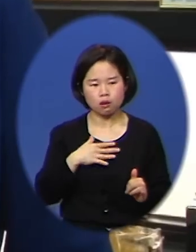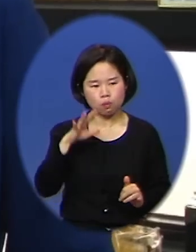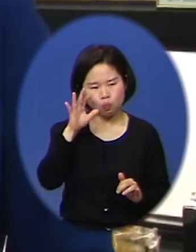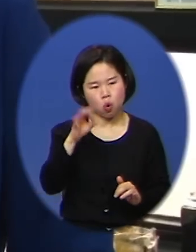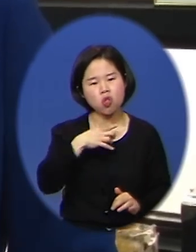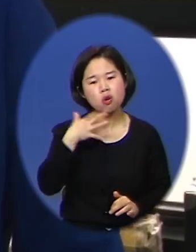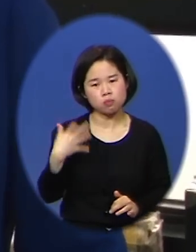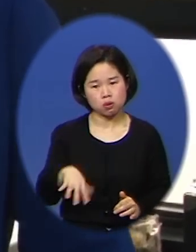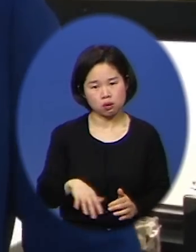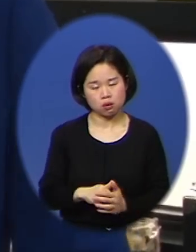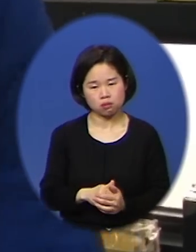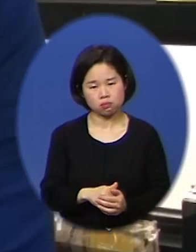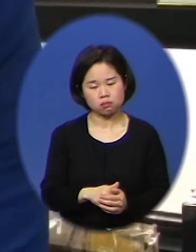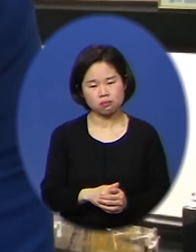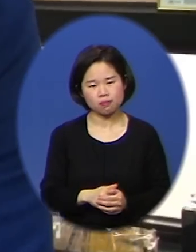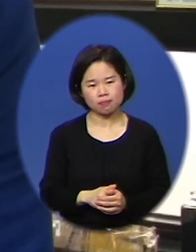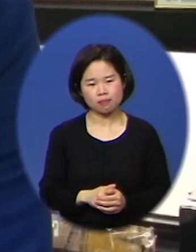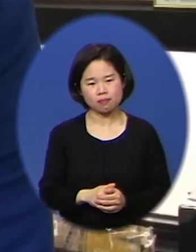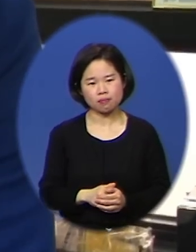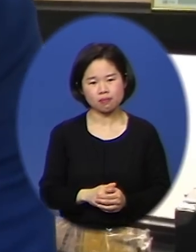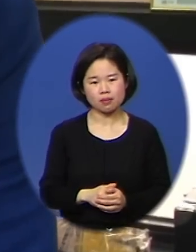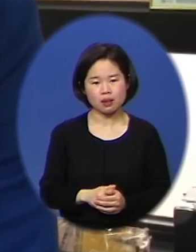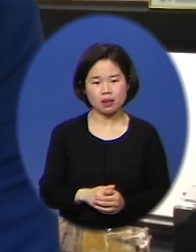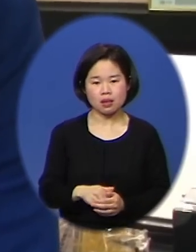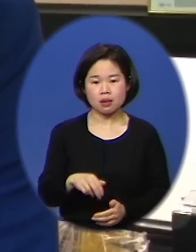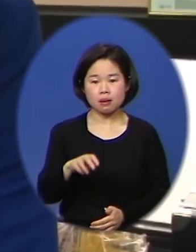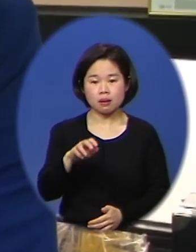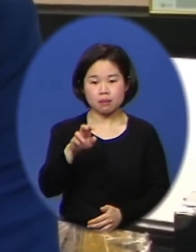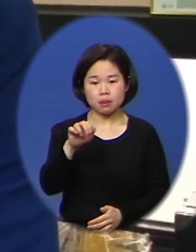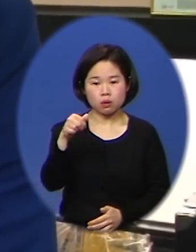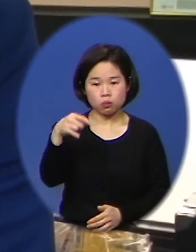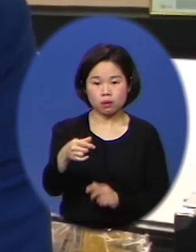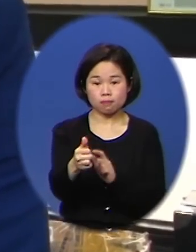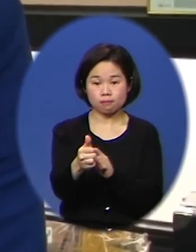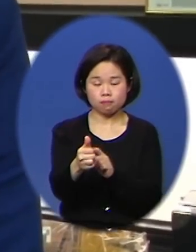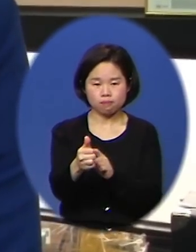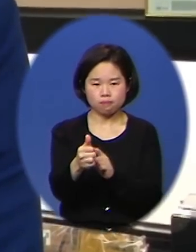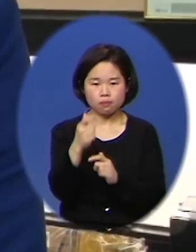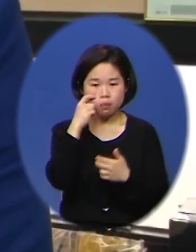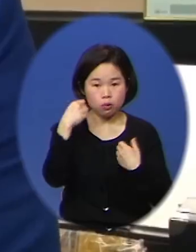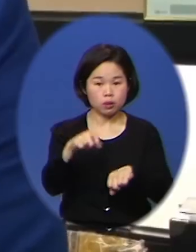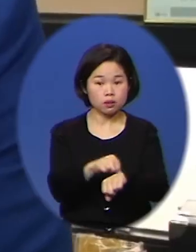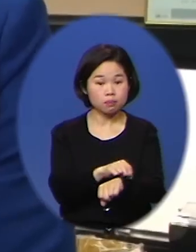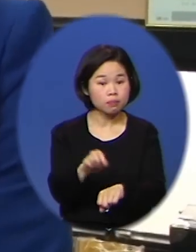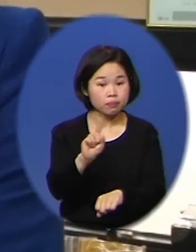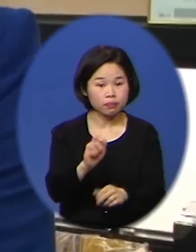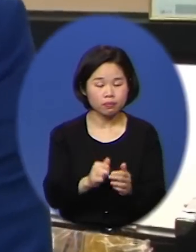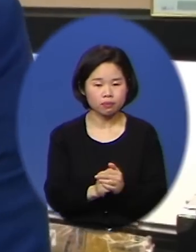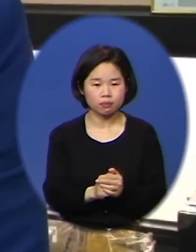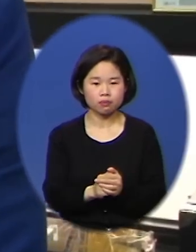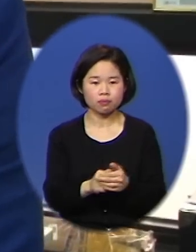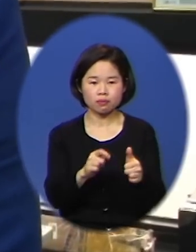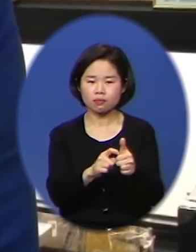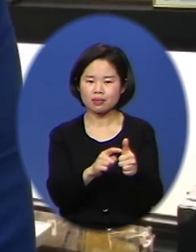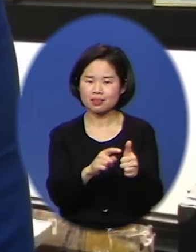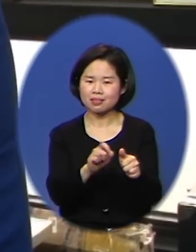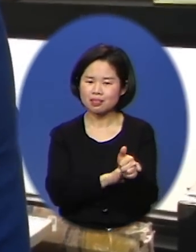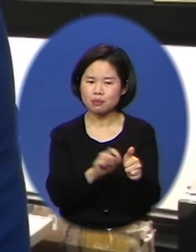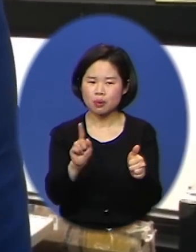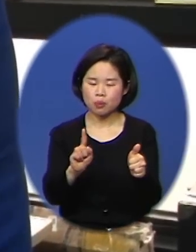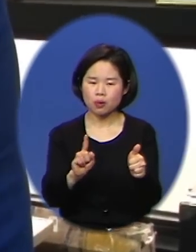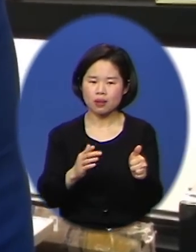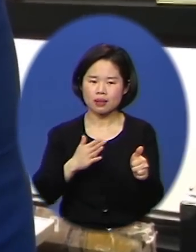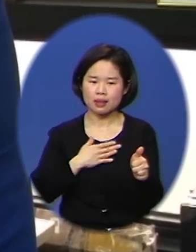네. 이 강민희 배우의 그 특별함이라는 뭘까요? 강민희의 특별함,